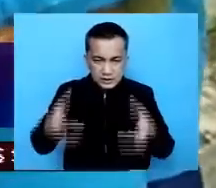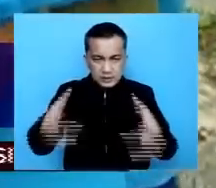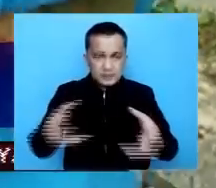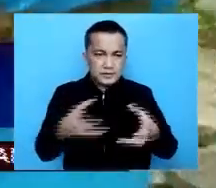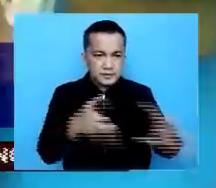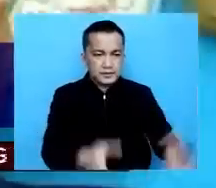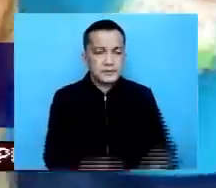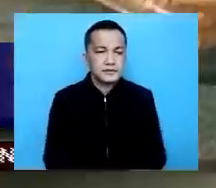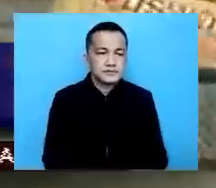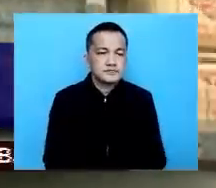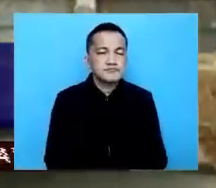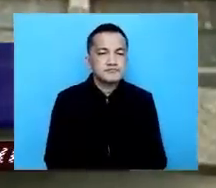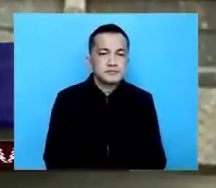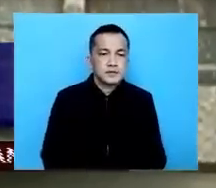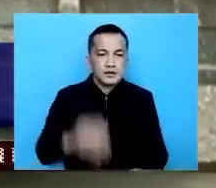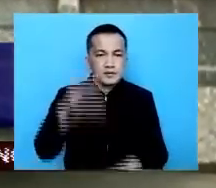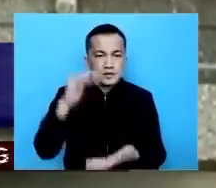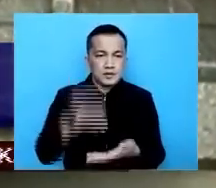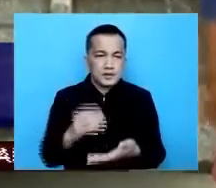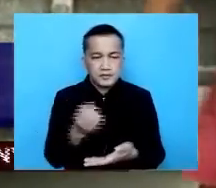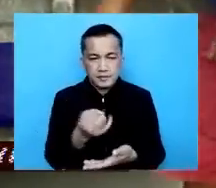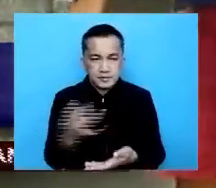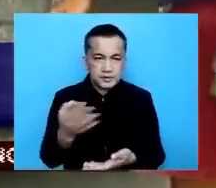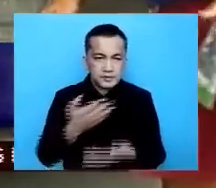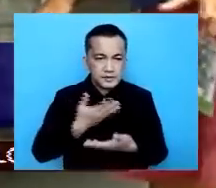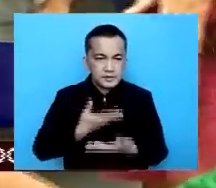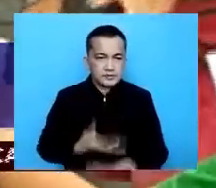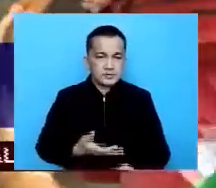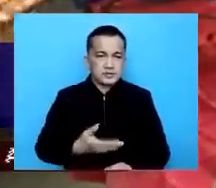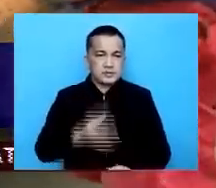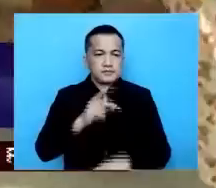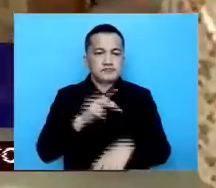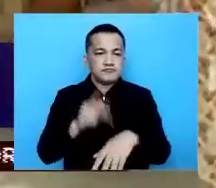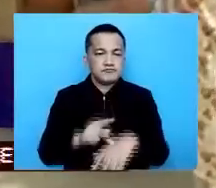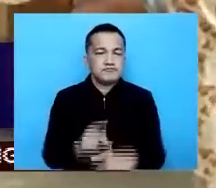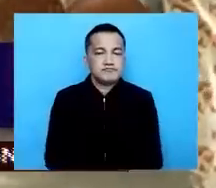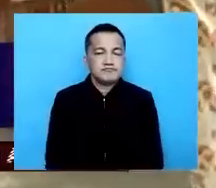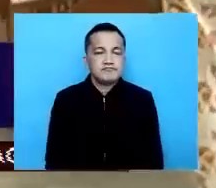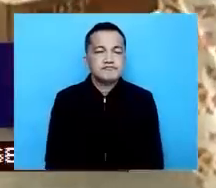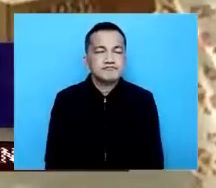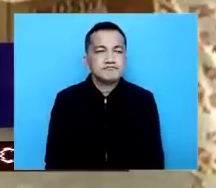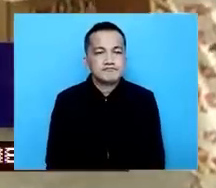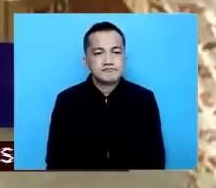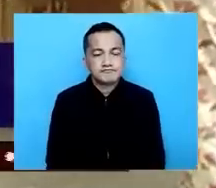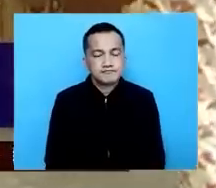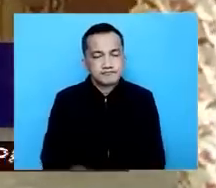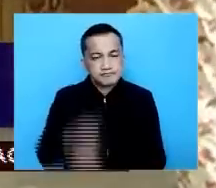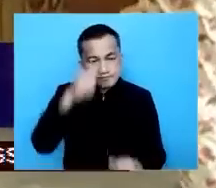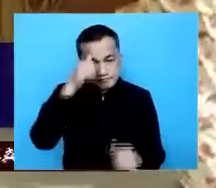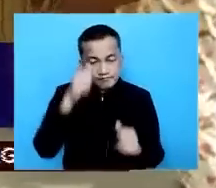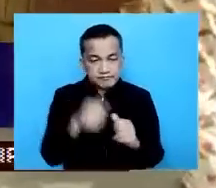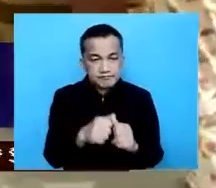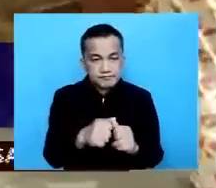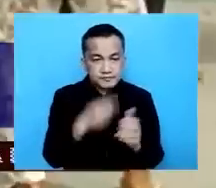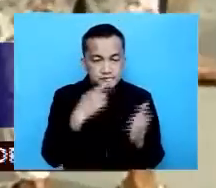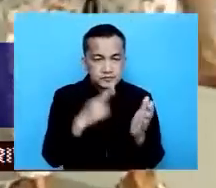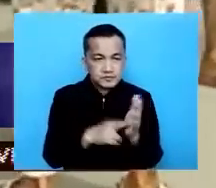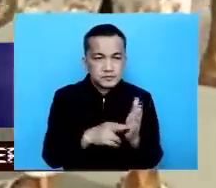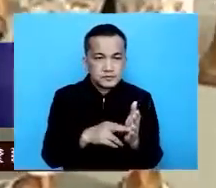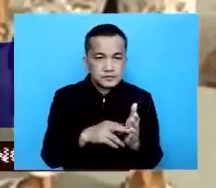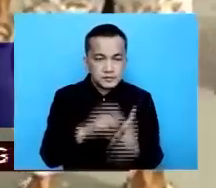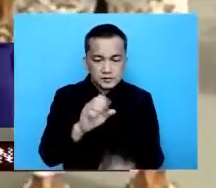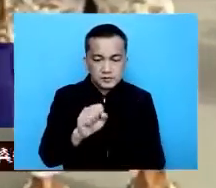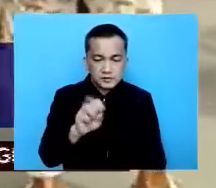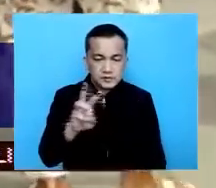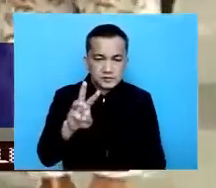para mabawasan kahit papano ang bilang ng mga nagugutom sa bansa. Matatandang inulat ng Social Weather Stations or